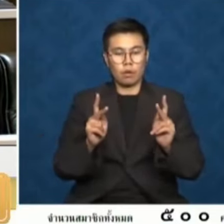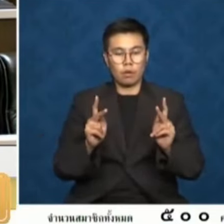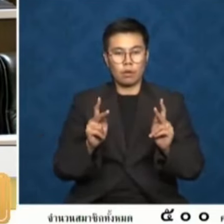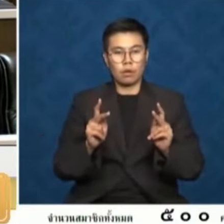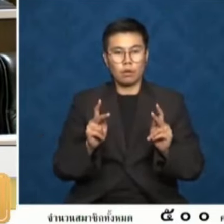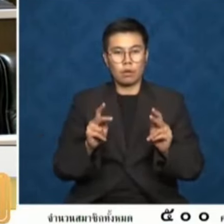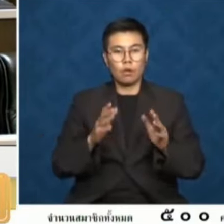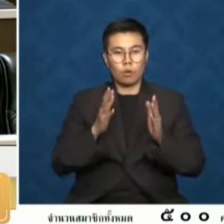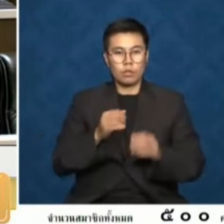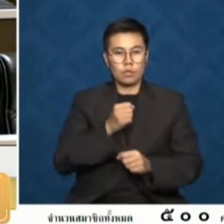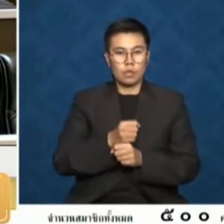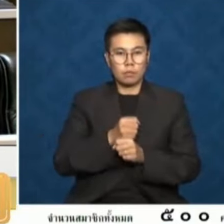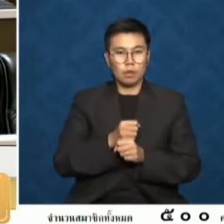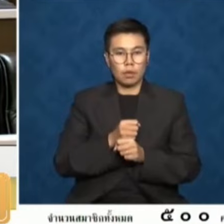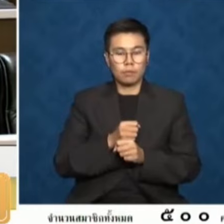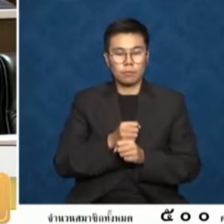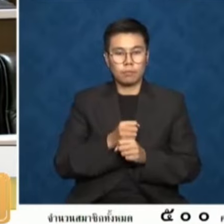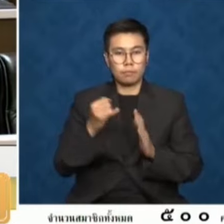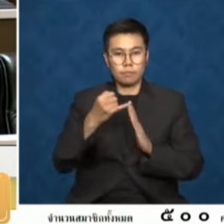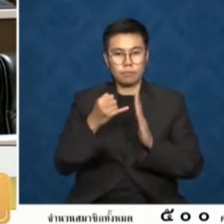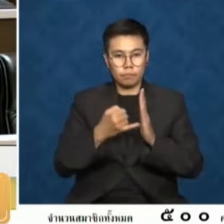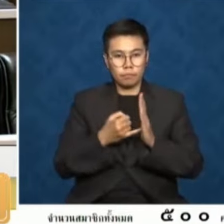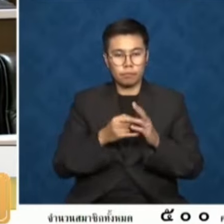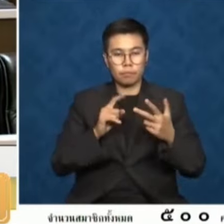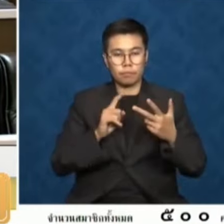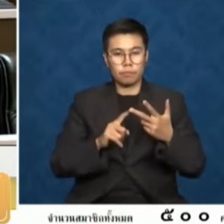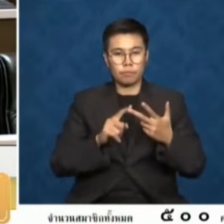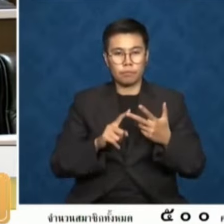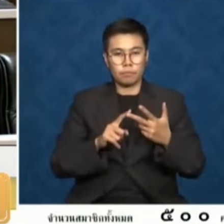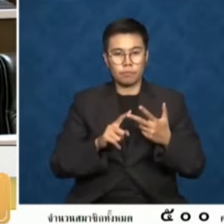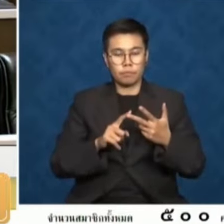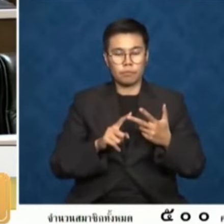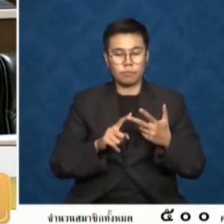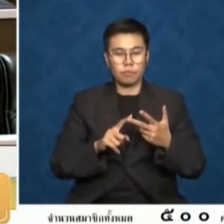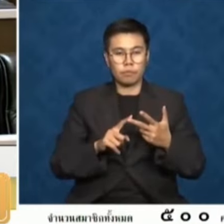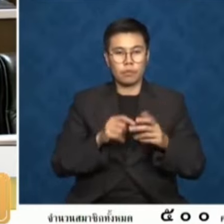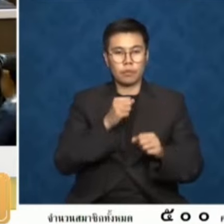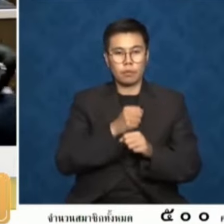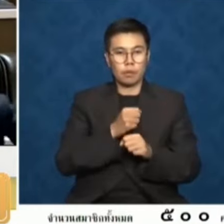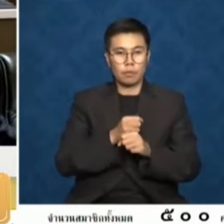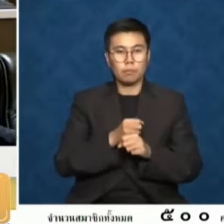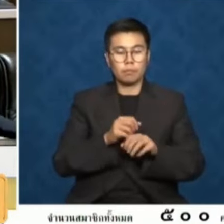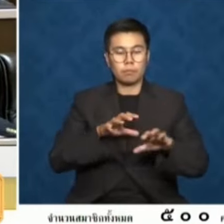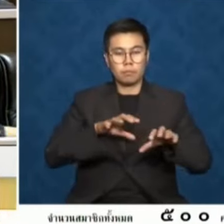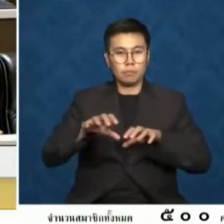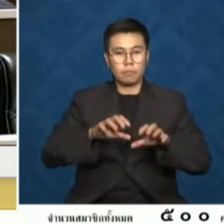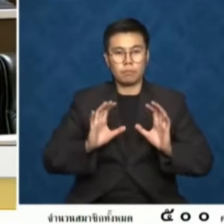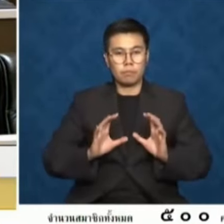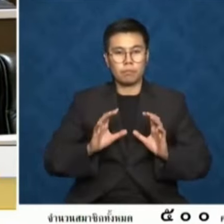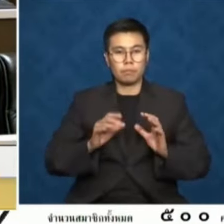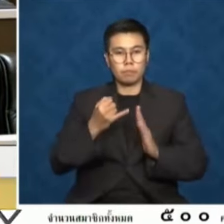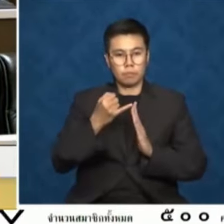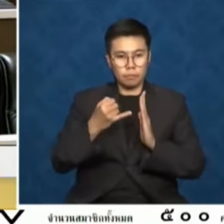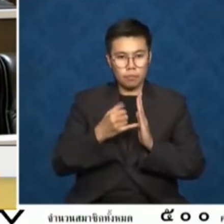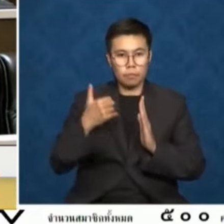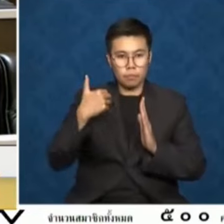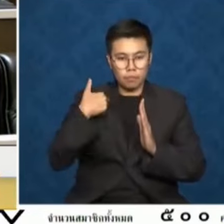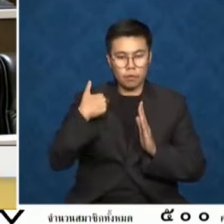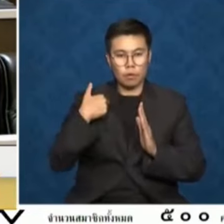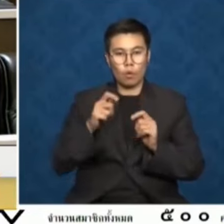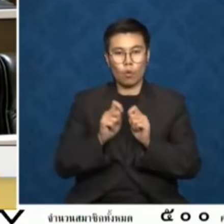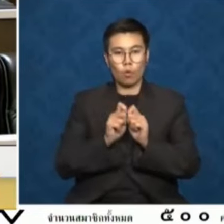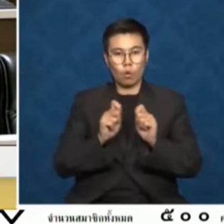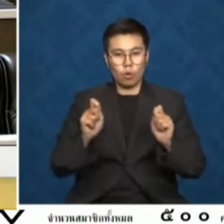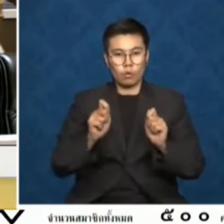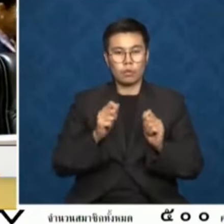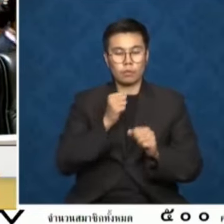พนักงานส่วนท้องถิ่นและคณะกรรมการข้าราชการหรือพนักงานส่วนท้องถิ่นซึ่งการมีองค์กรการบริ